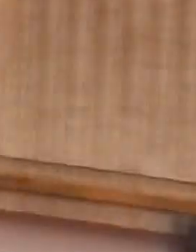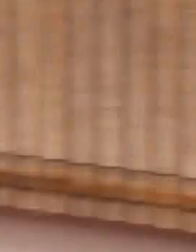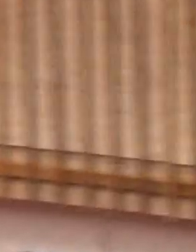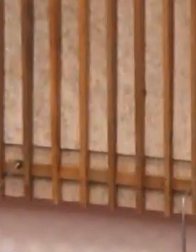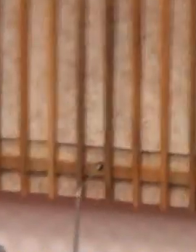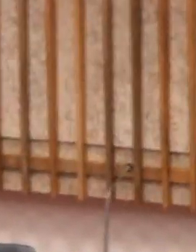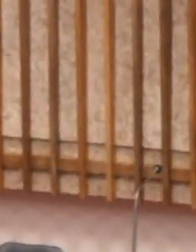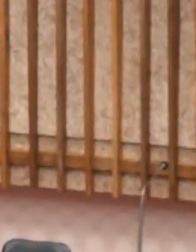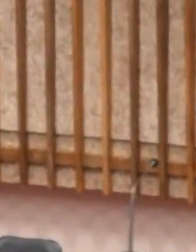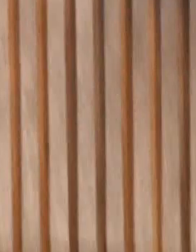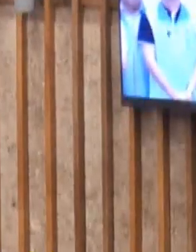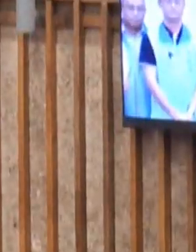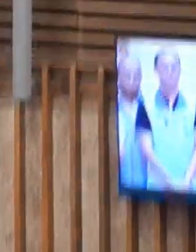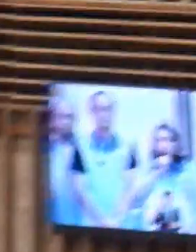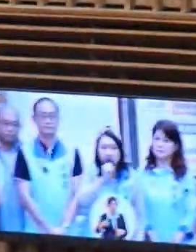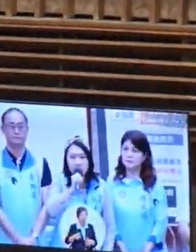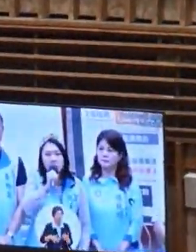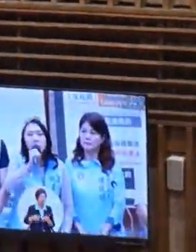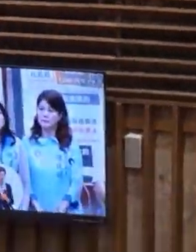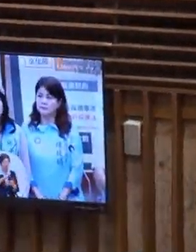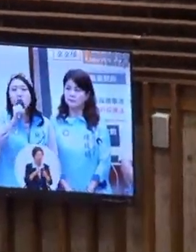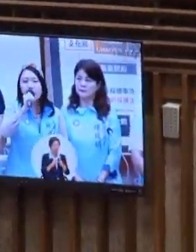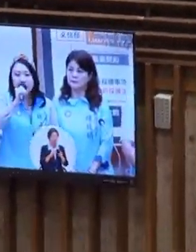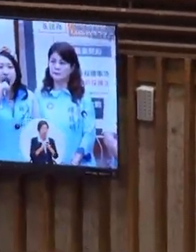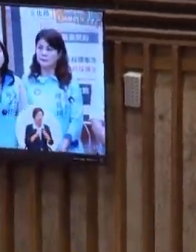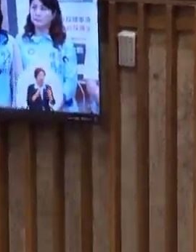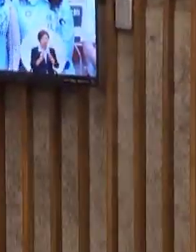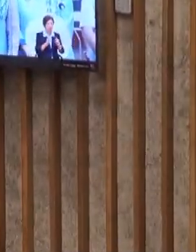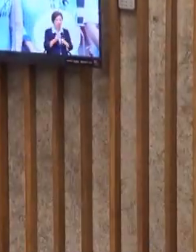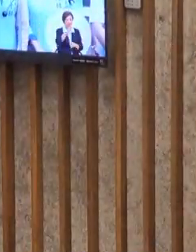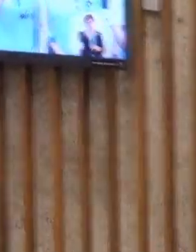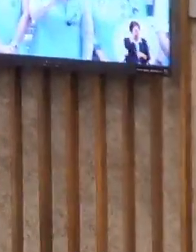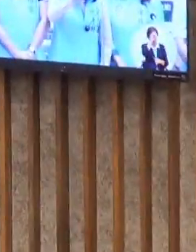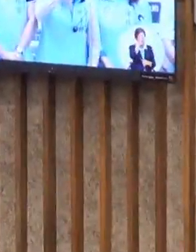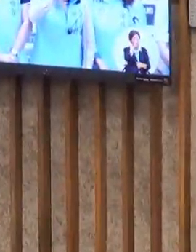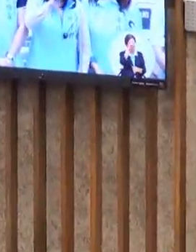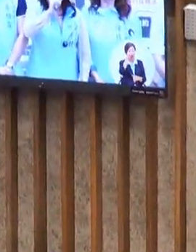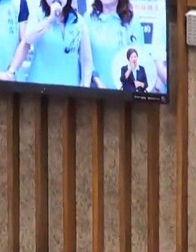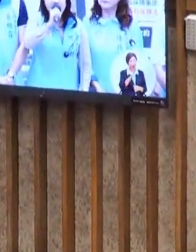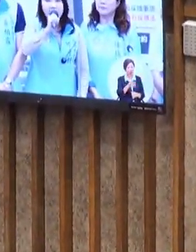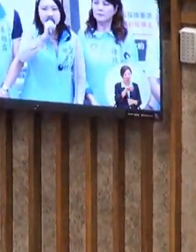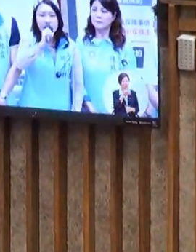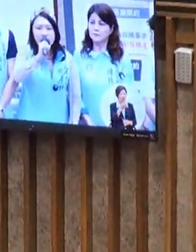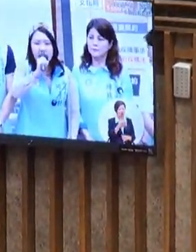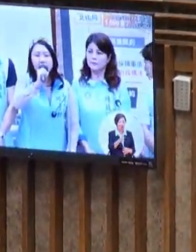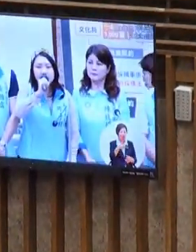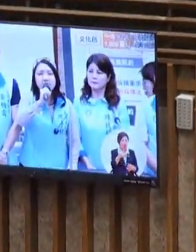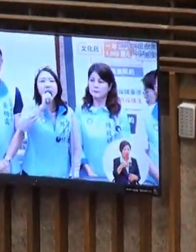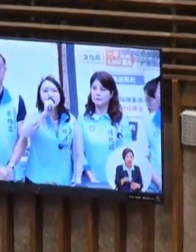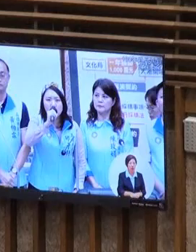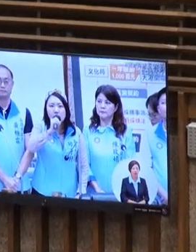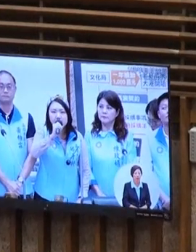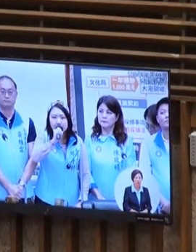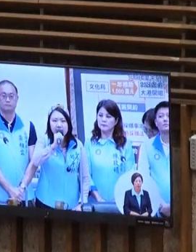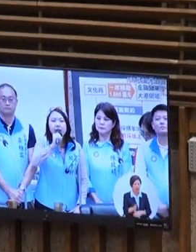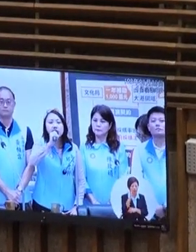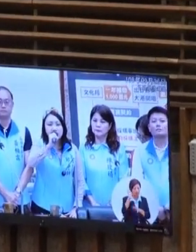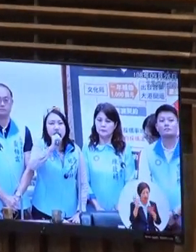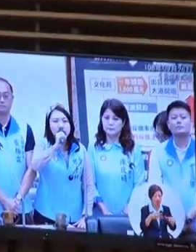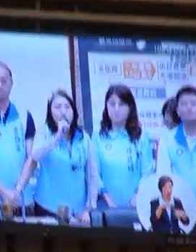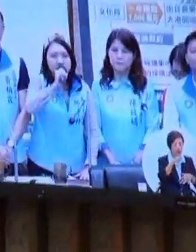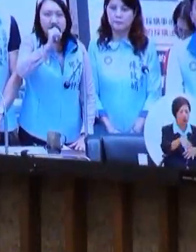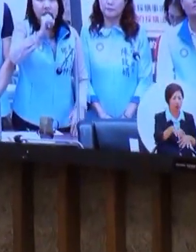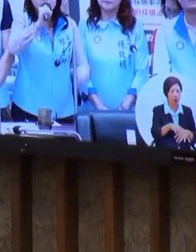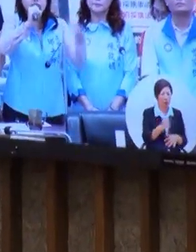已经是全民心中的疑问，所以我们要求政风署详加调查，并将所有人员